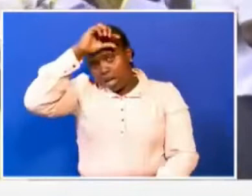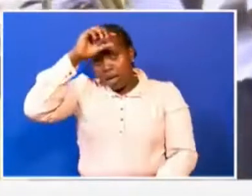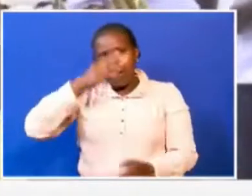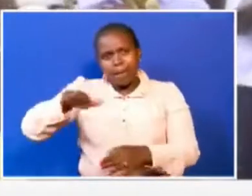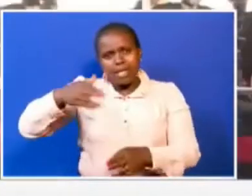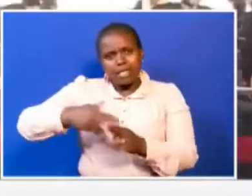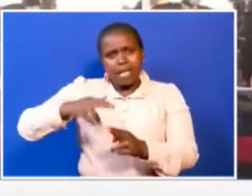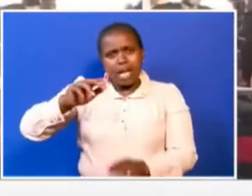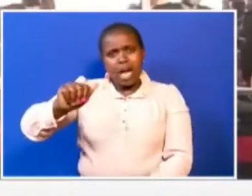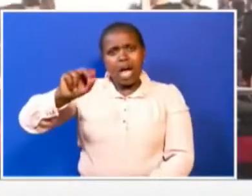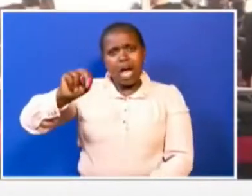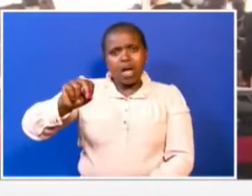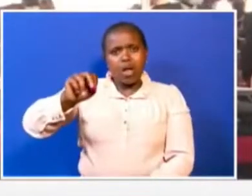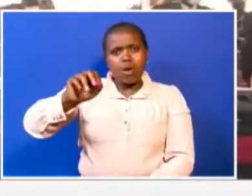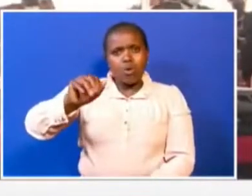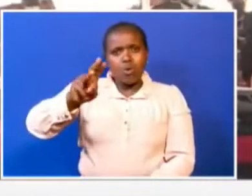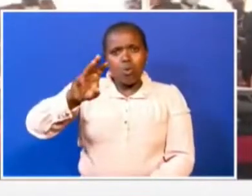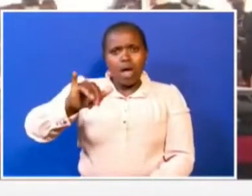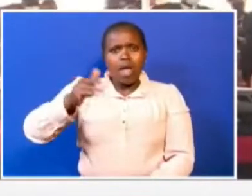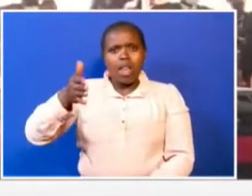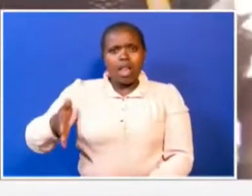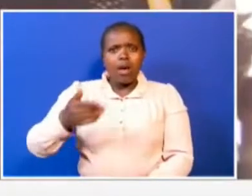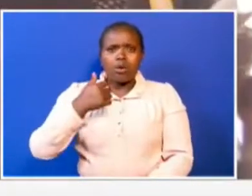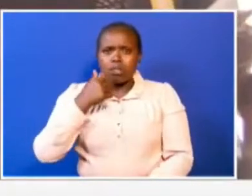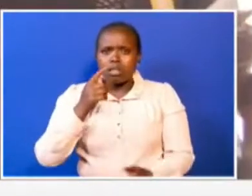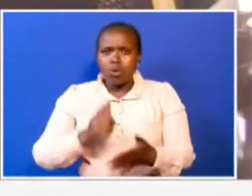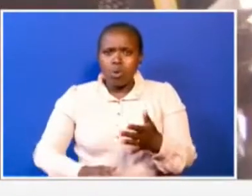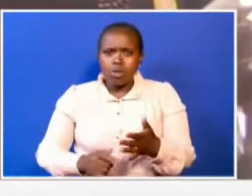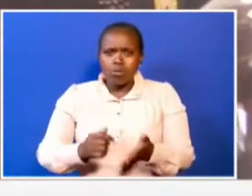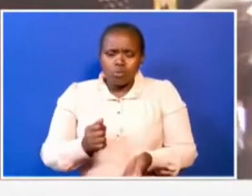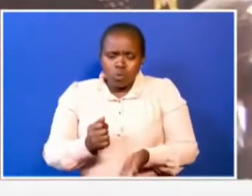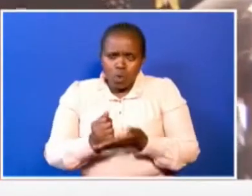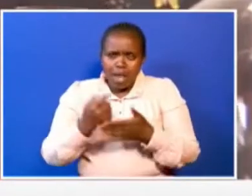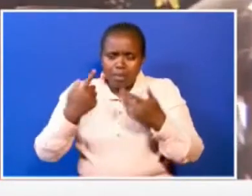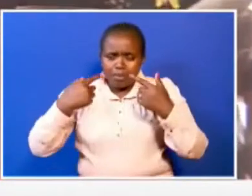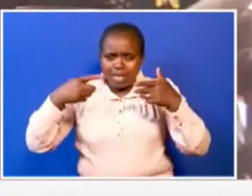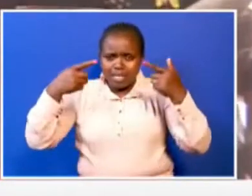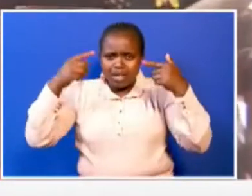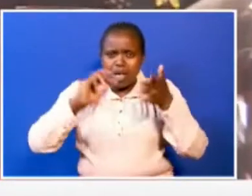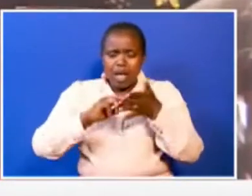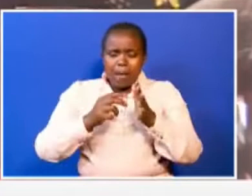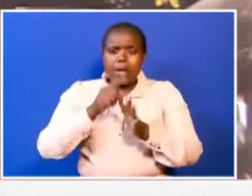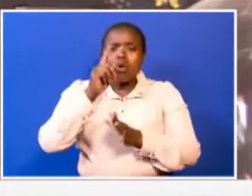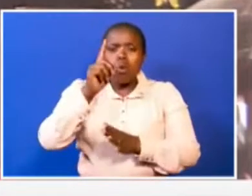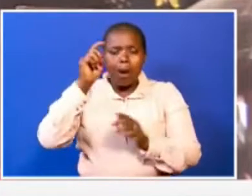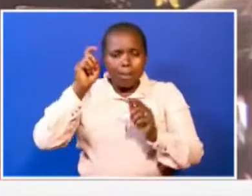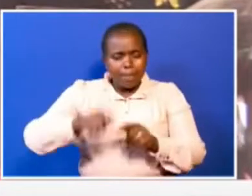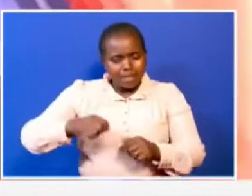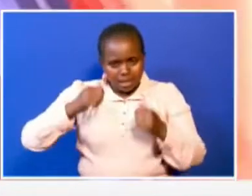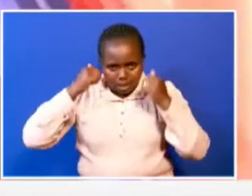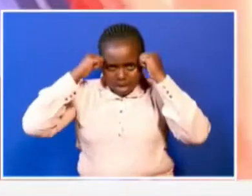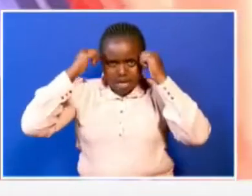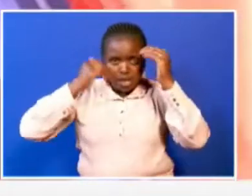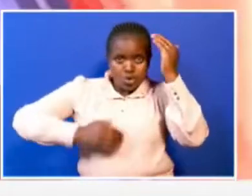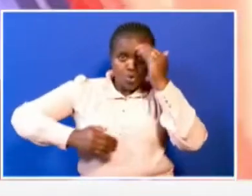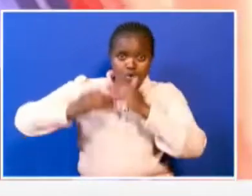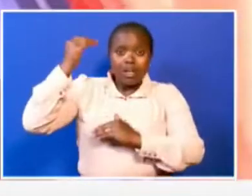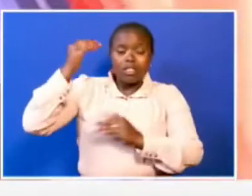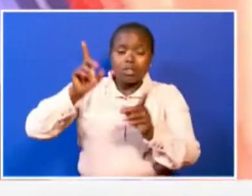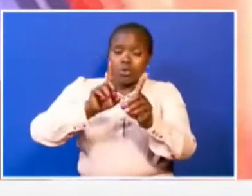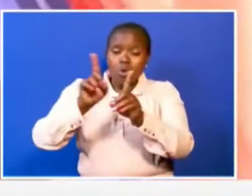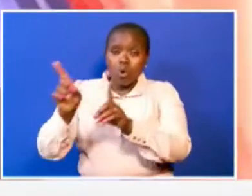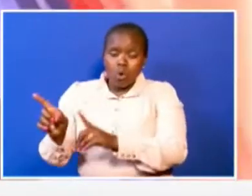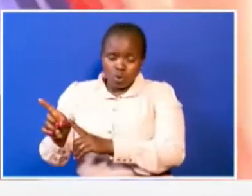Magoha amewataka Wakenya kutoa akilini dhana kuwa ili kufaulu ni sharti mmoja apate masomo ya chuo kikuu. Wakati huo